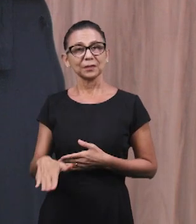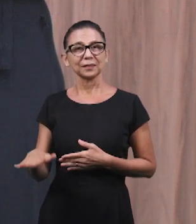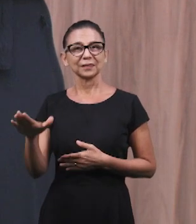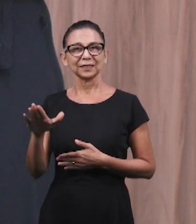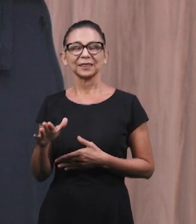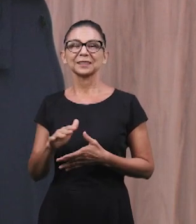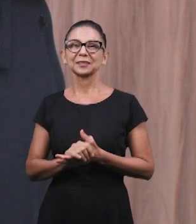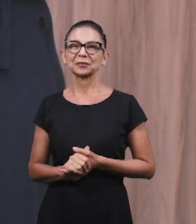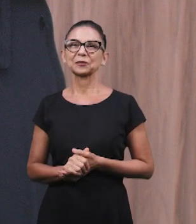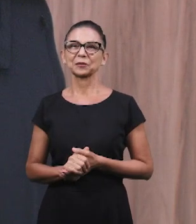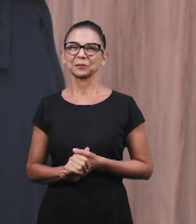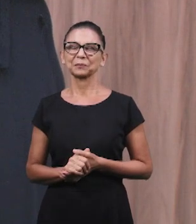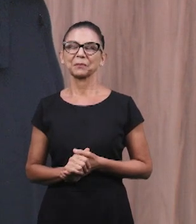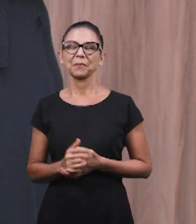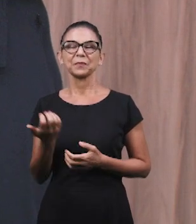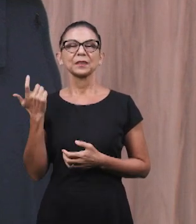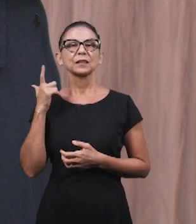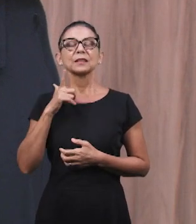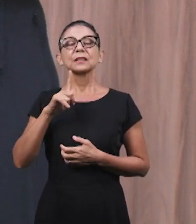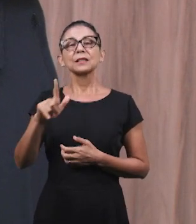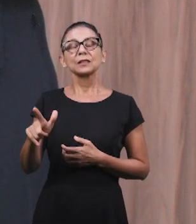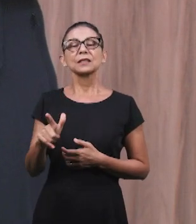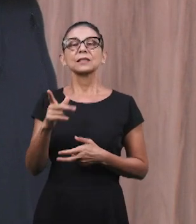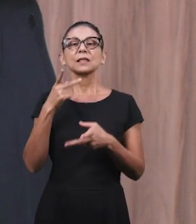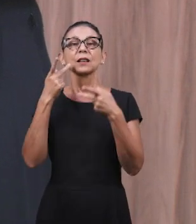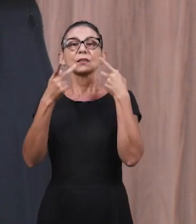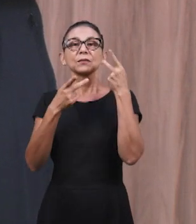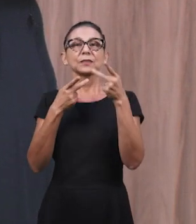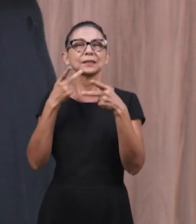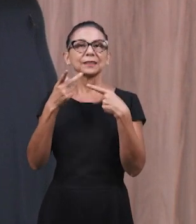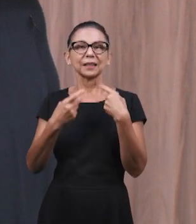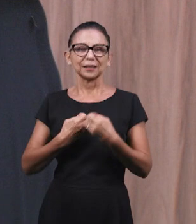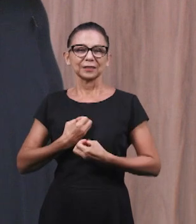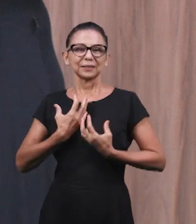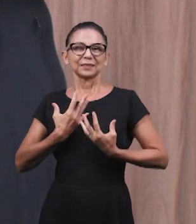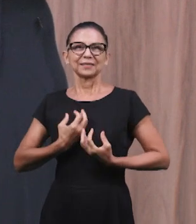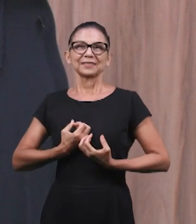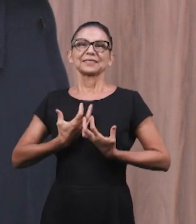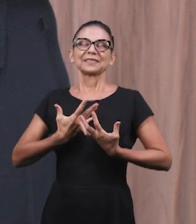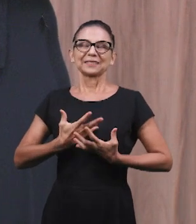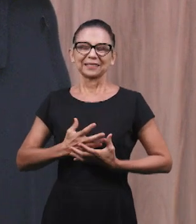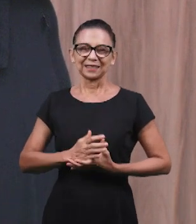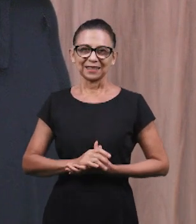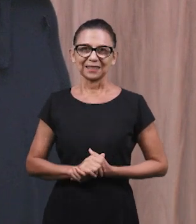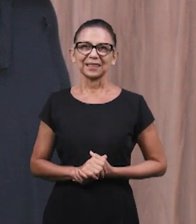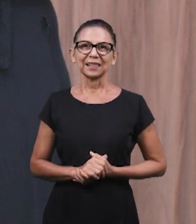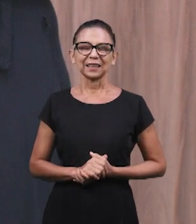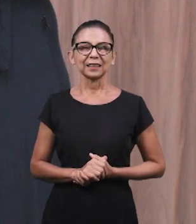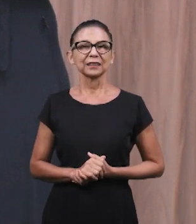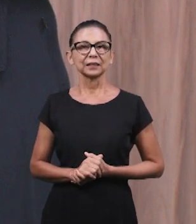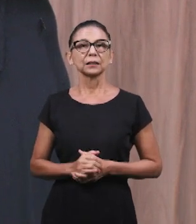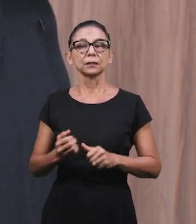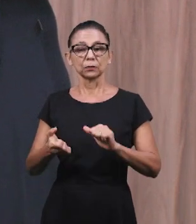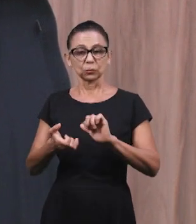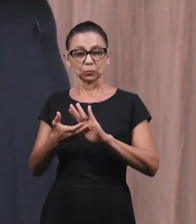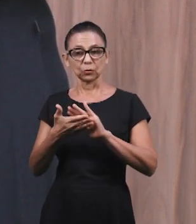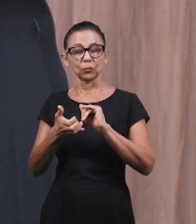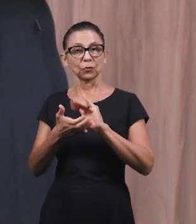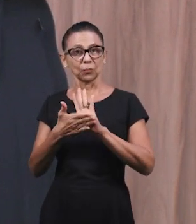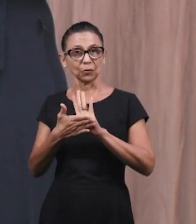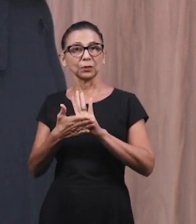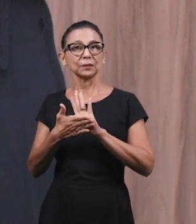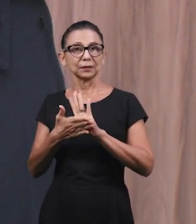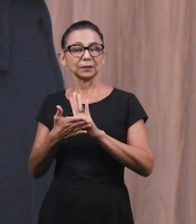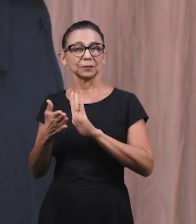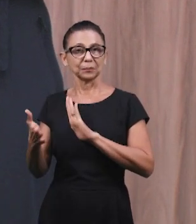de manière merveilleuse, et à travers des louanges aussi, avec, avec donc l'aide de toute sa